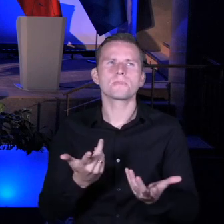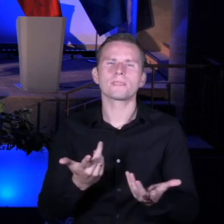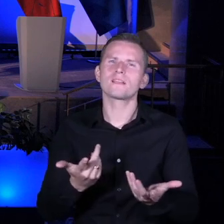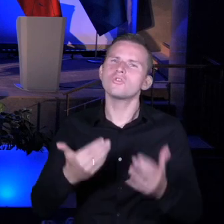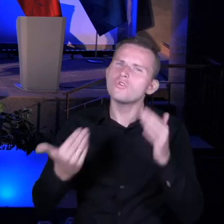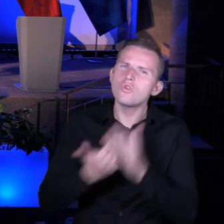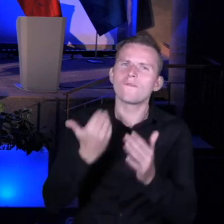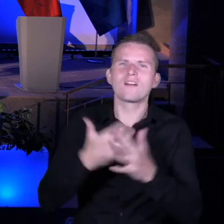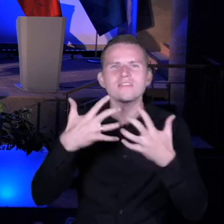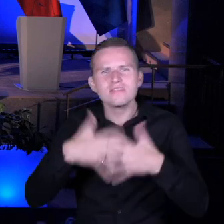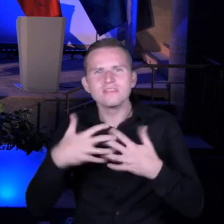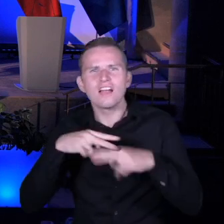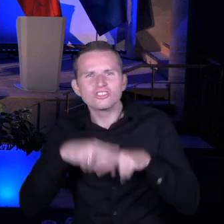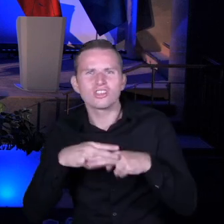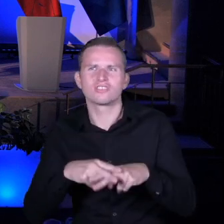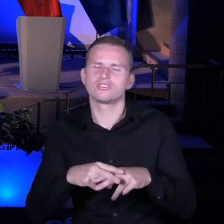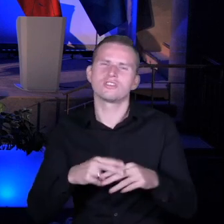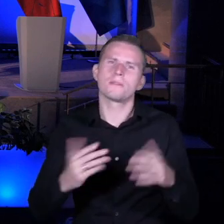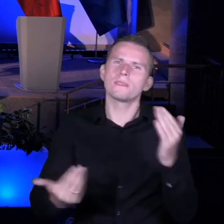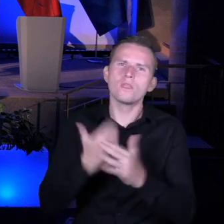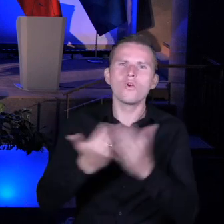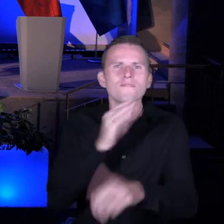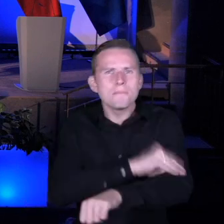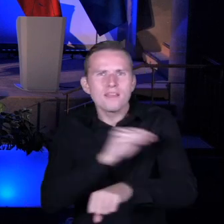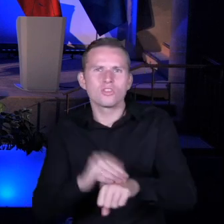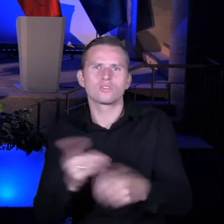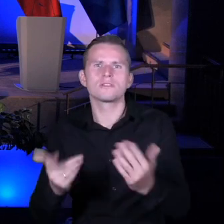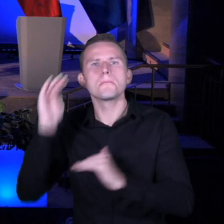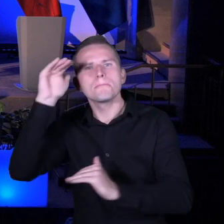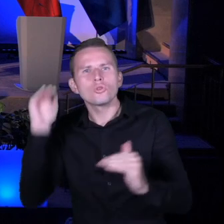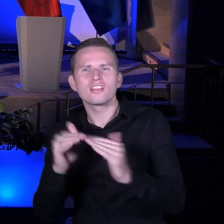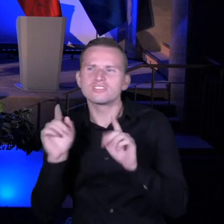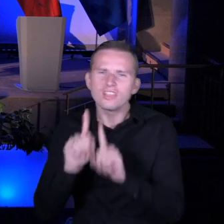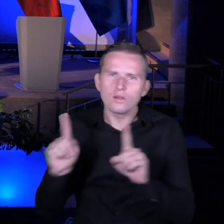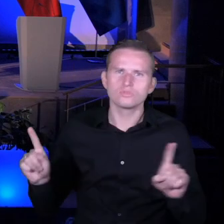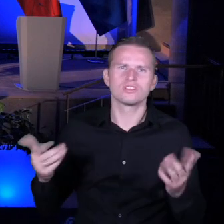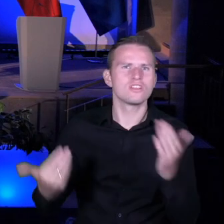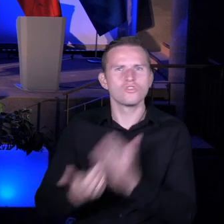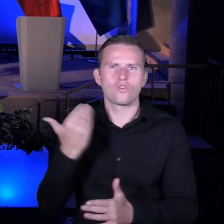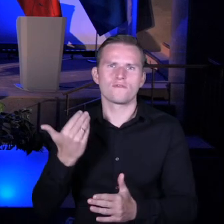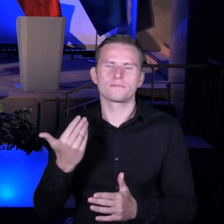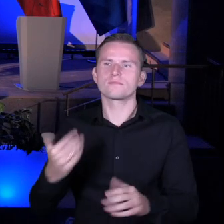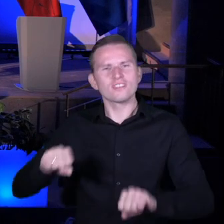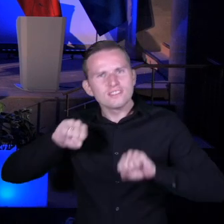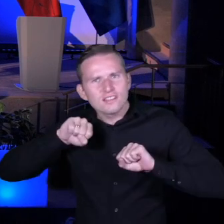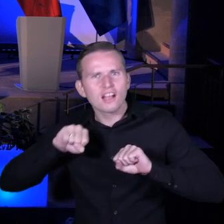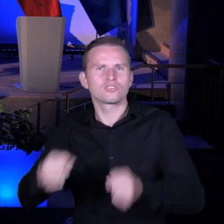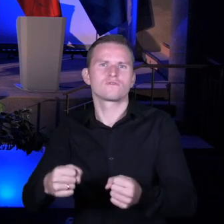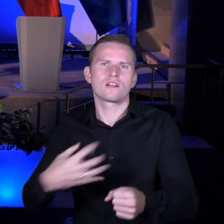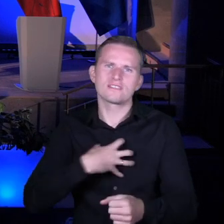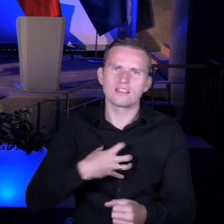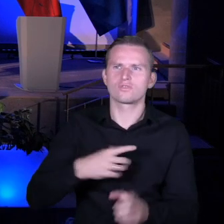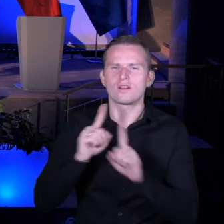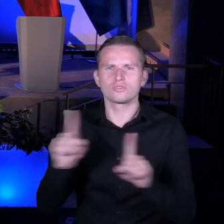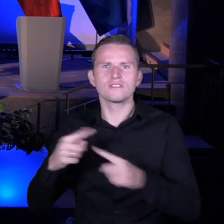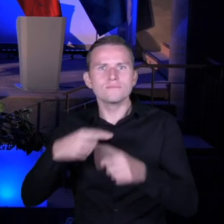nowych narzędzi, nowych metod, nowego podejścia ze strony nauczycieli, dużego zaangażowania nauczycieli, dyrektorów, współpracy. Więc